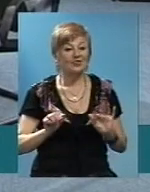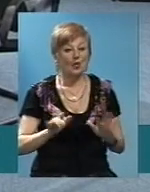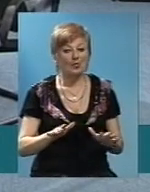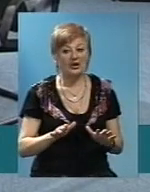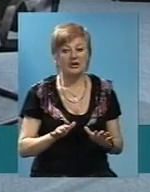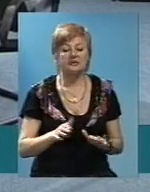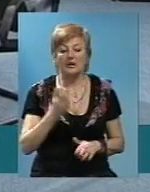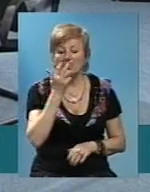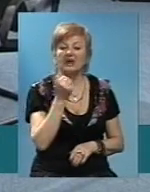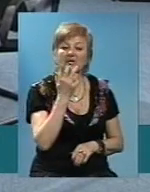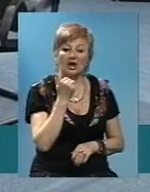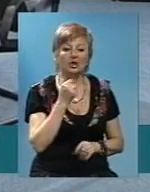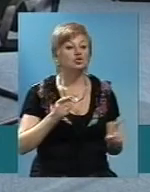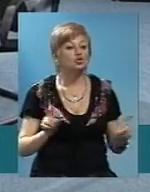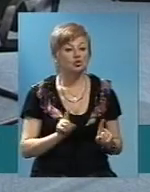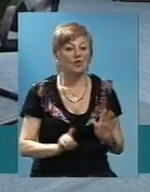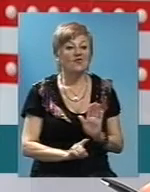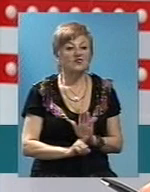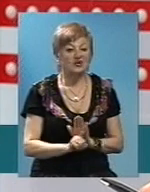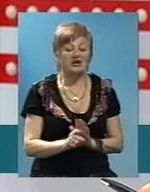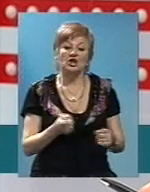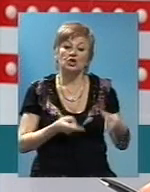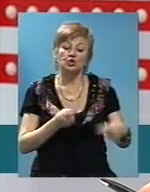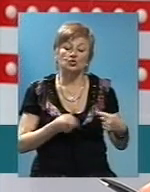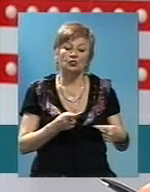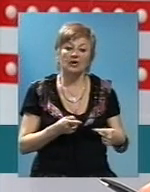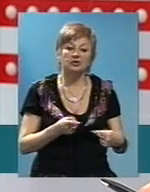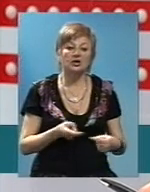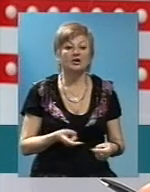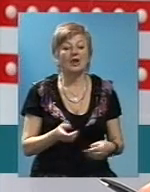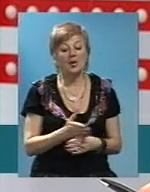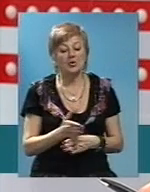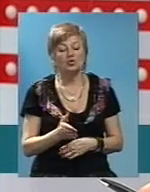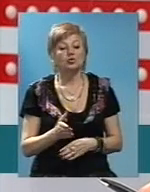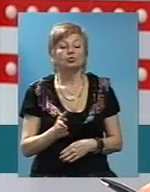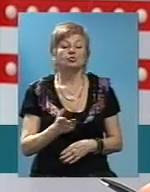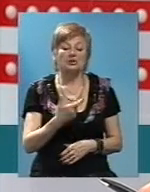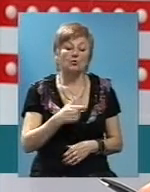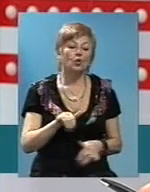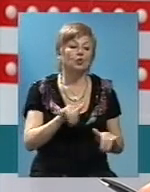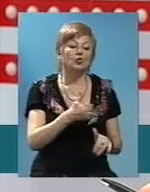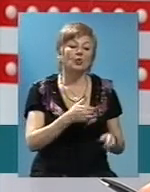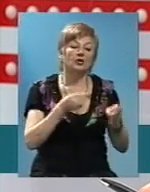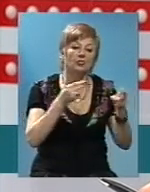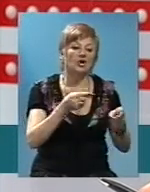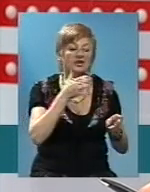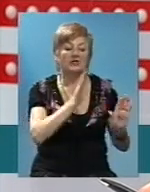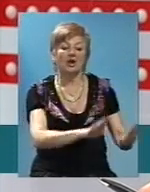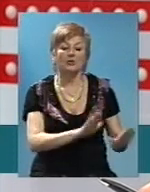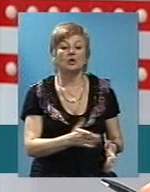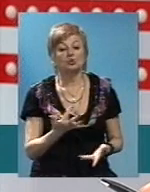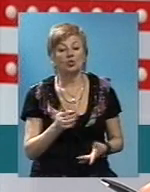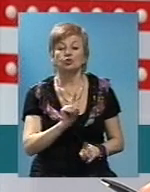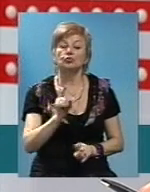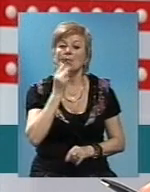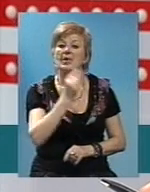соціальних компетенцій, починаючи від того, що вони спочатку дискутували між собою, куди саме вони хочуть поїхати, там, скільки там часу провести, що